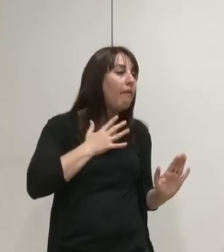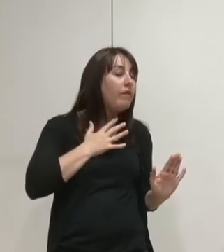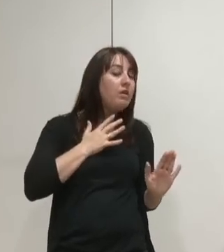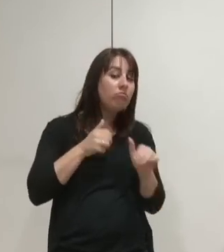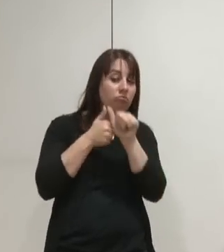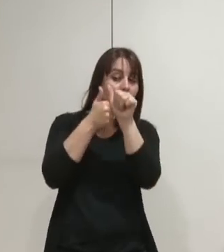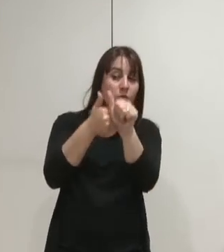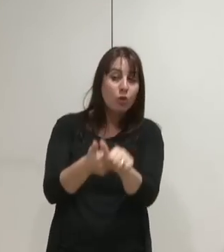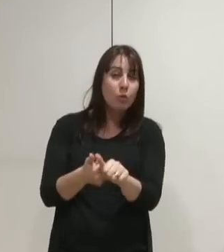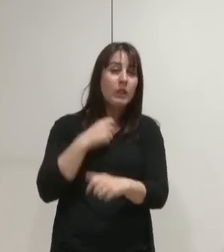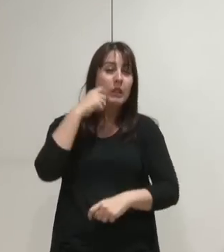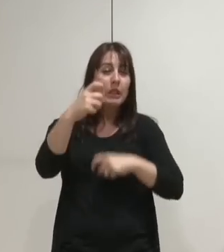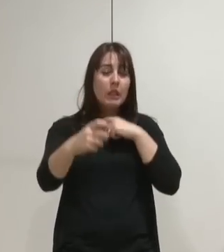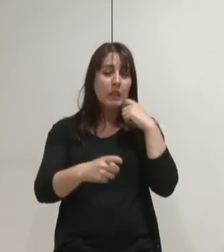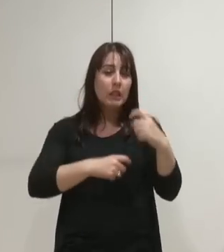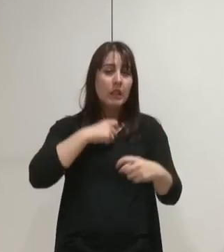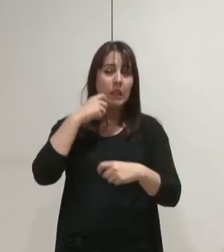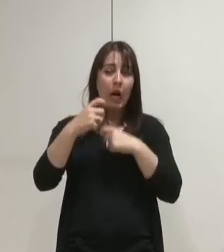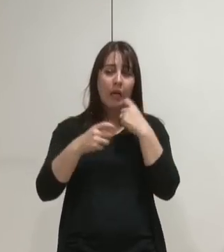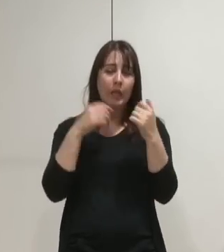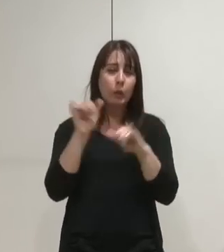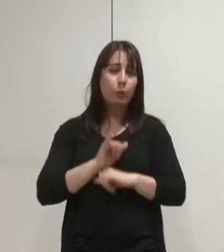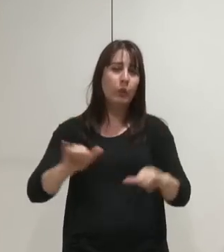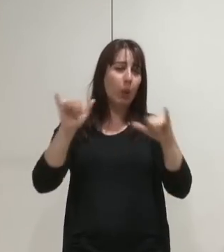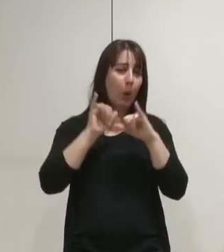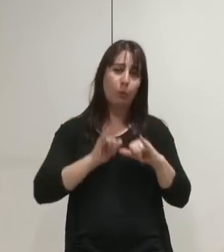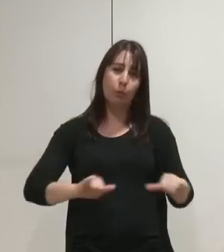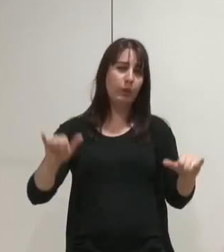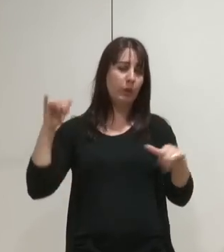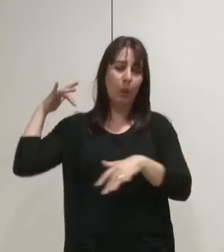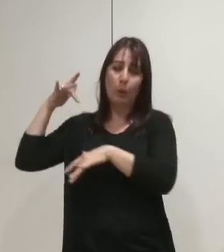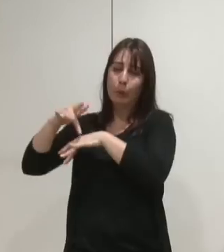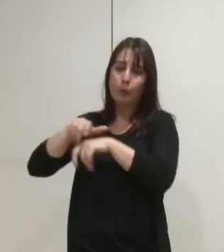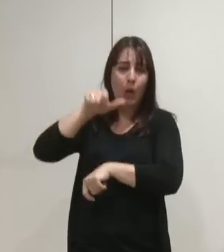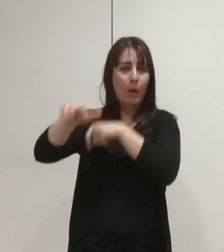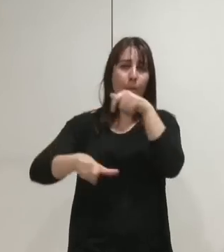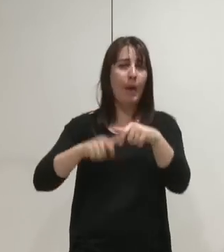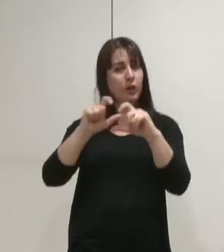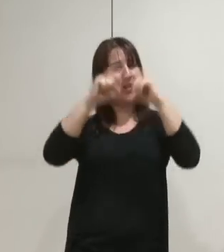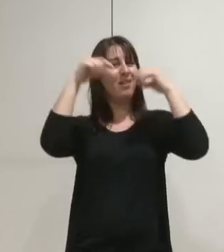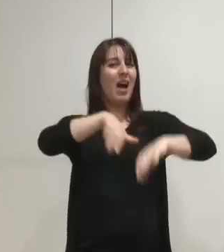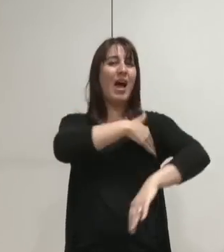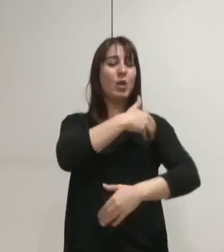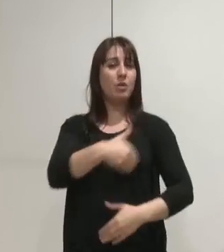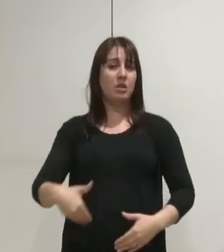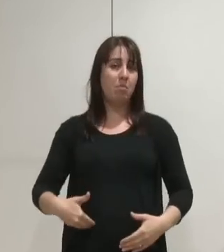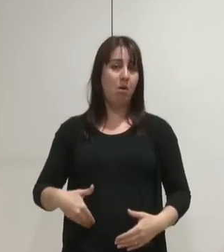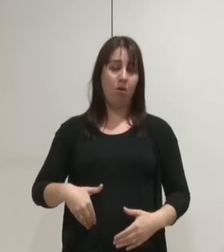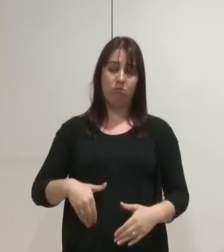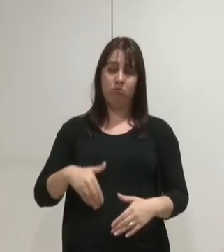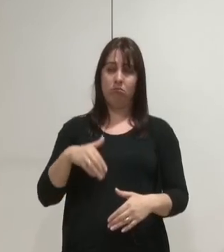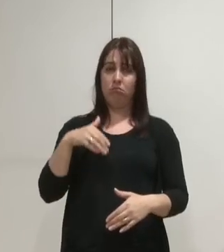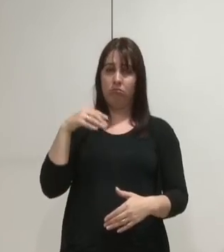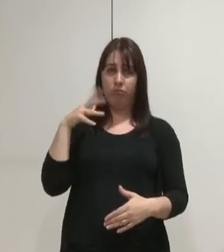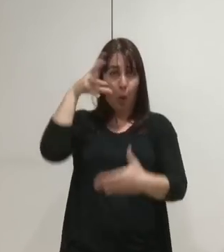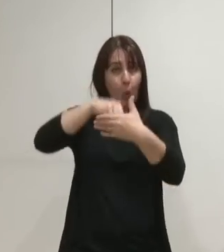significatif d'agressions que subissent certains agents municipaux et notamment